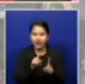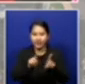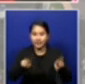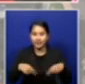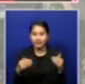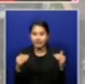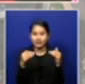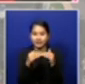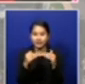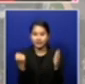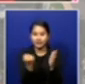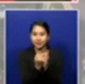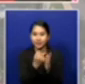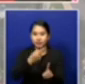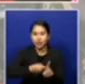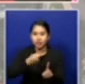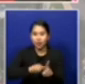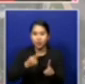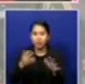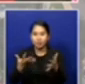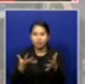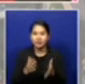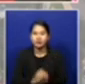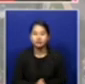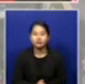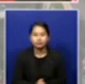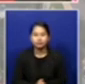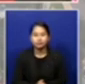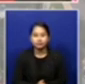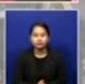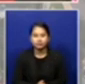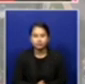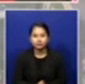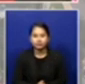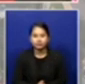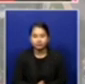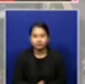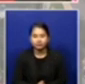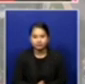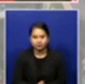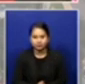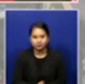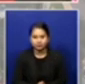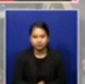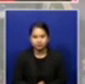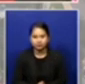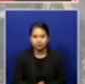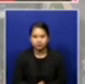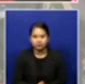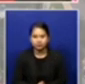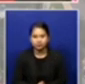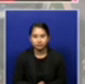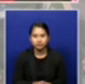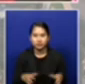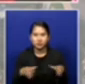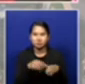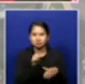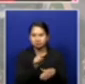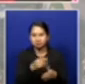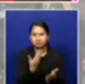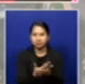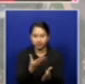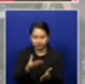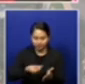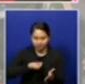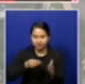หรือเอกสารการเช่ายืนยันจากนายทุนหรือผู้ที่ให้เช่าที่กลุ่มนี้ไม่ได้รับเงินเยียวยานะ